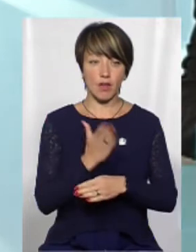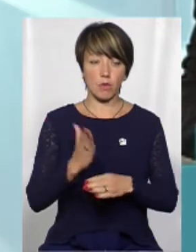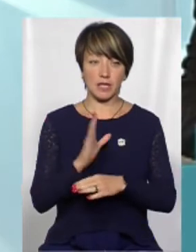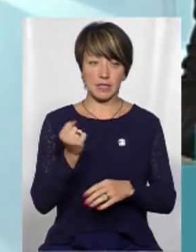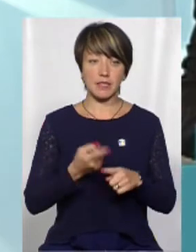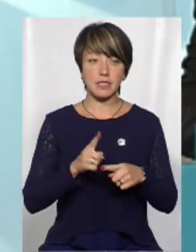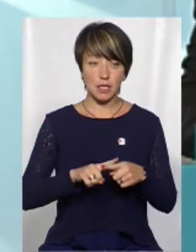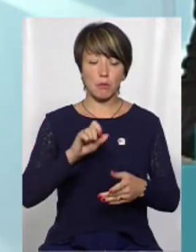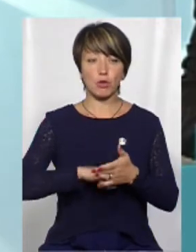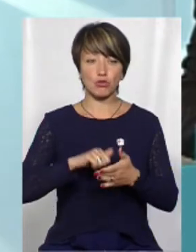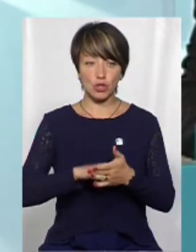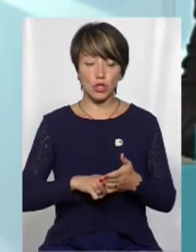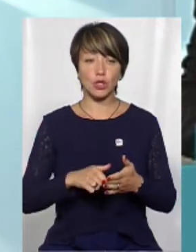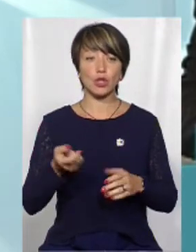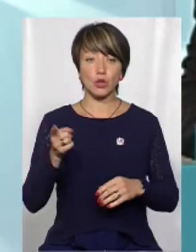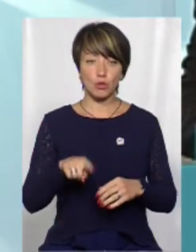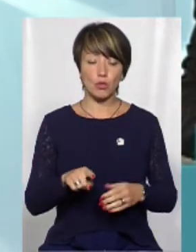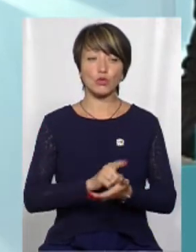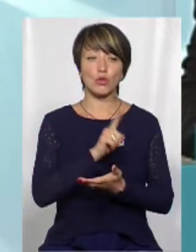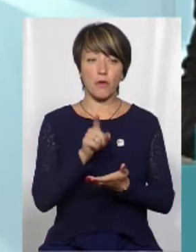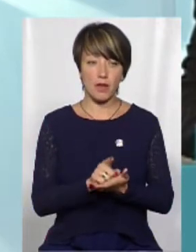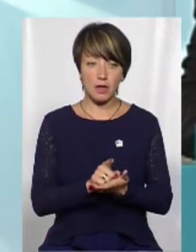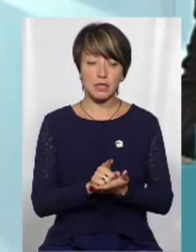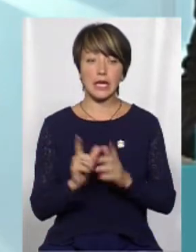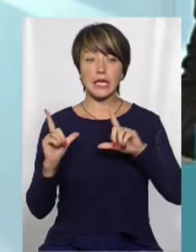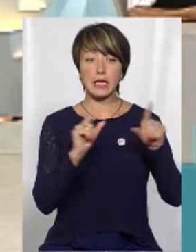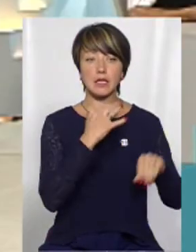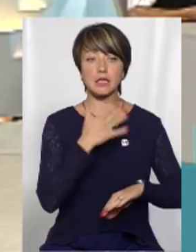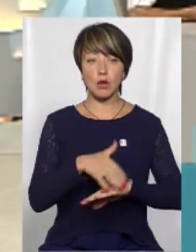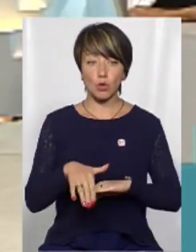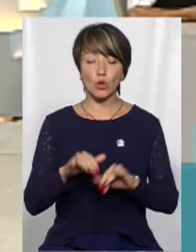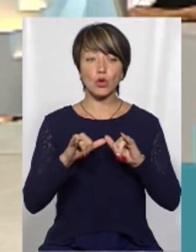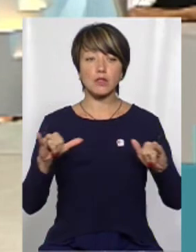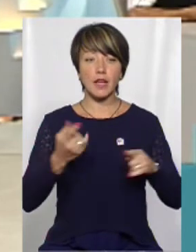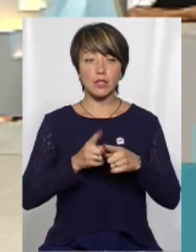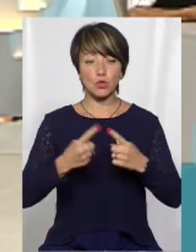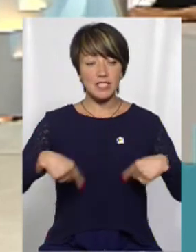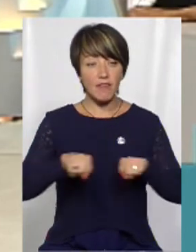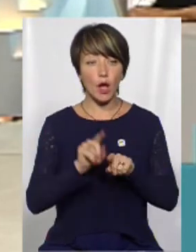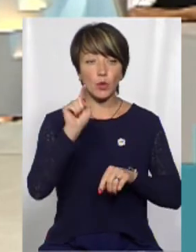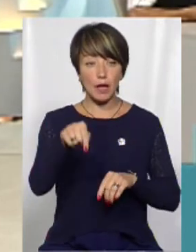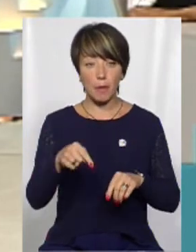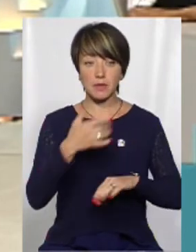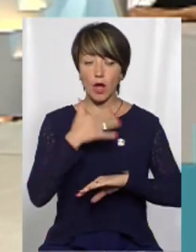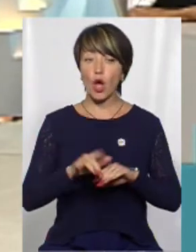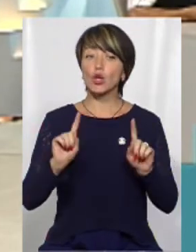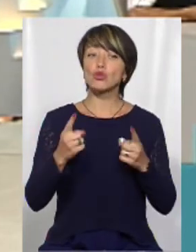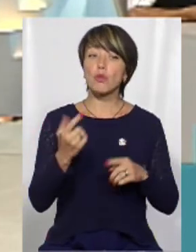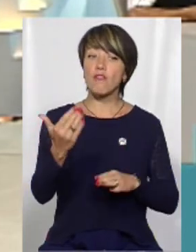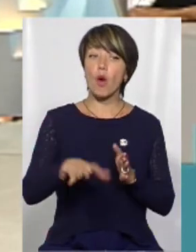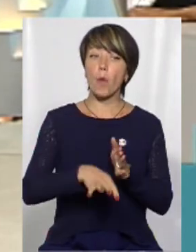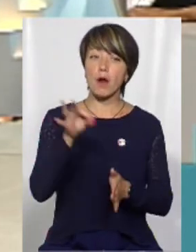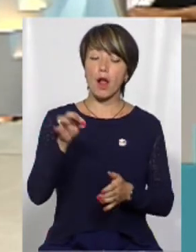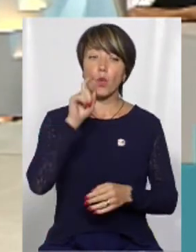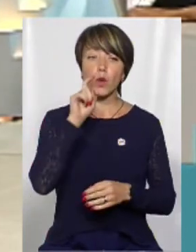І по цій причині тому вони зобов'язані їхати за кордон і розвивати цю сферу там. А чому обрали саме